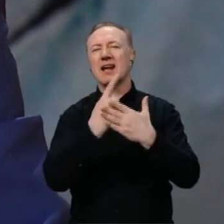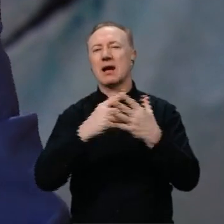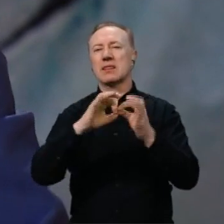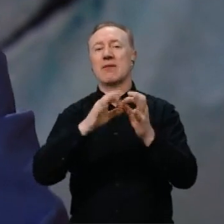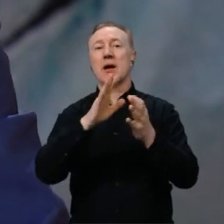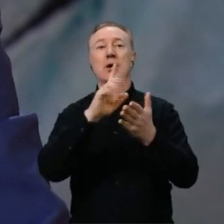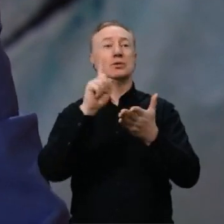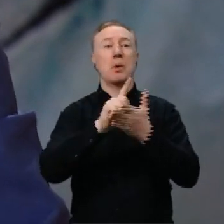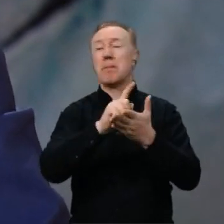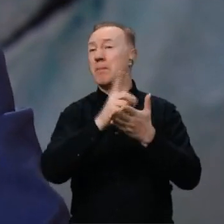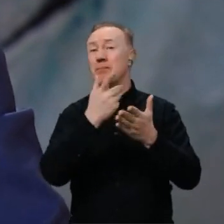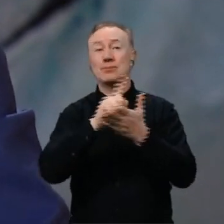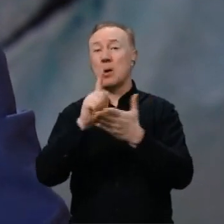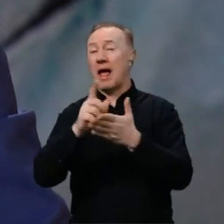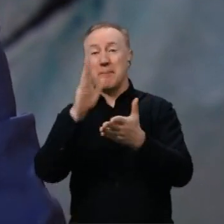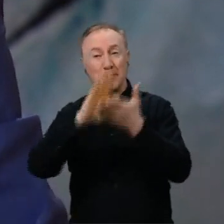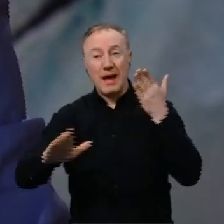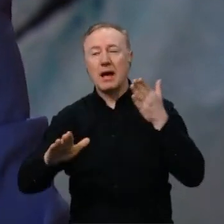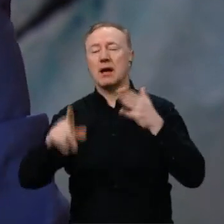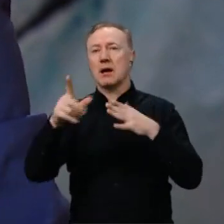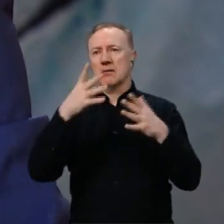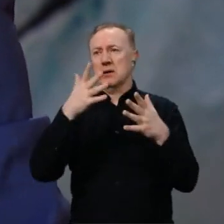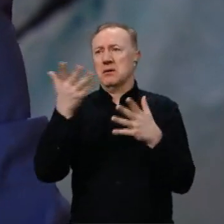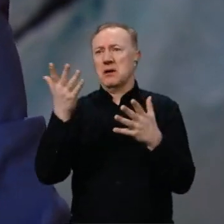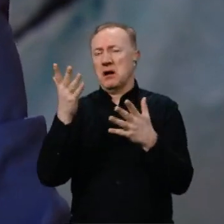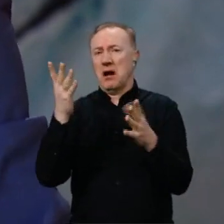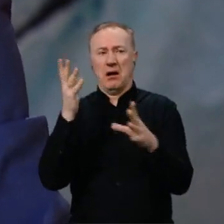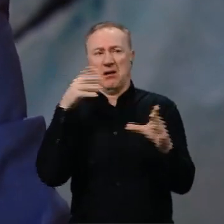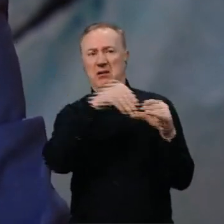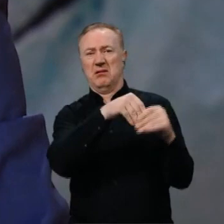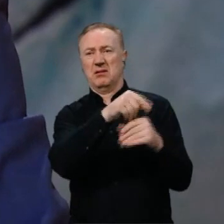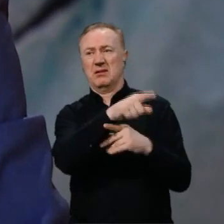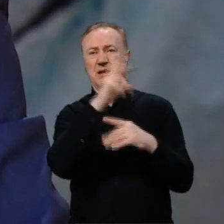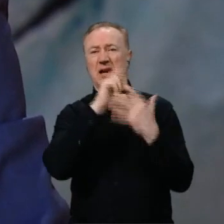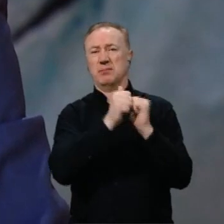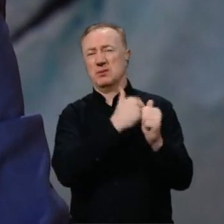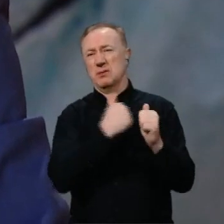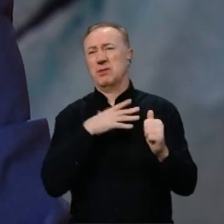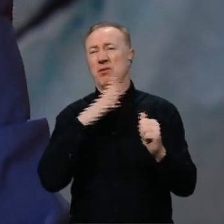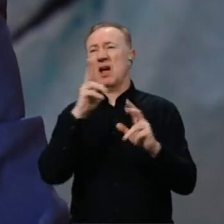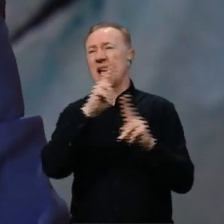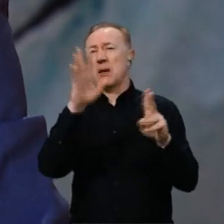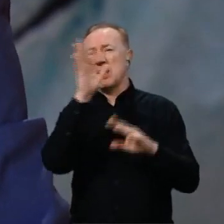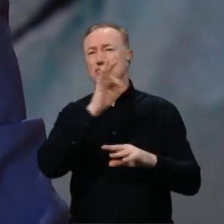sukcesu przejmowali reprezentację i do tej pory są selekcjonerami, dlatego każdy ma szansę, jak jest wolny na rynku albo